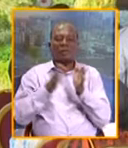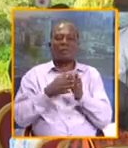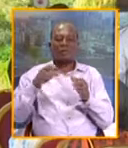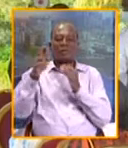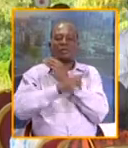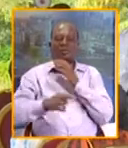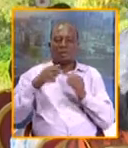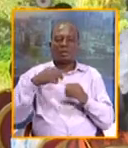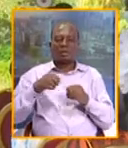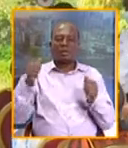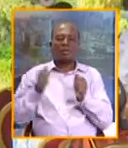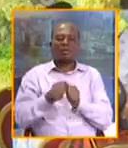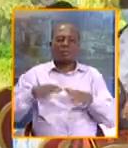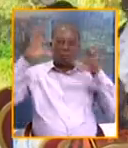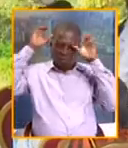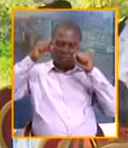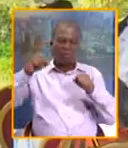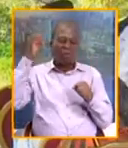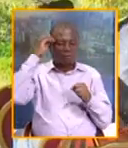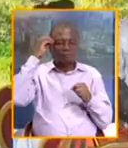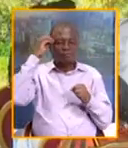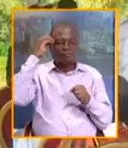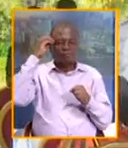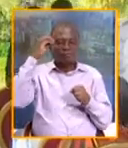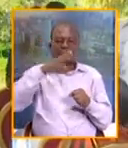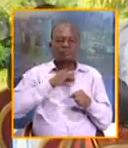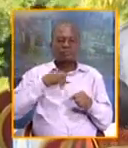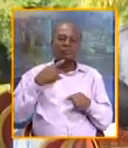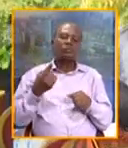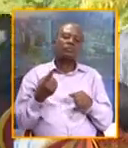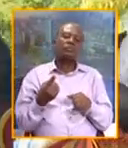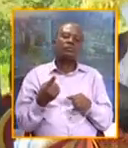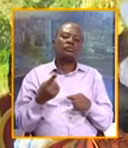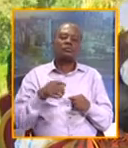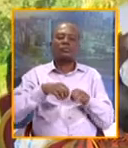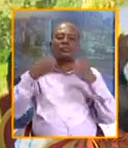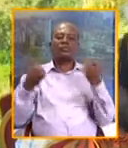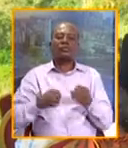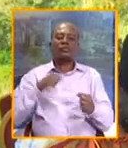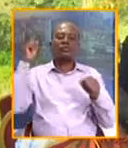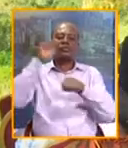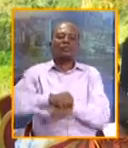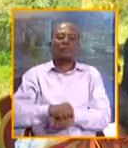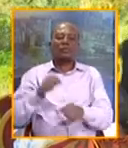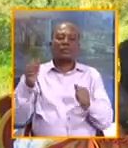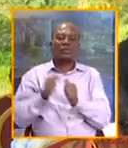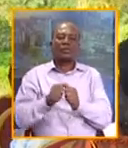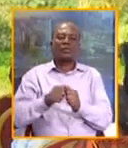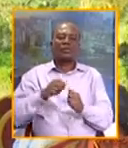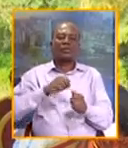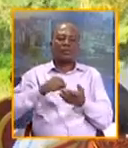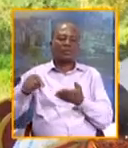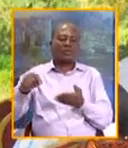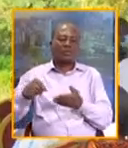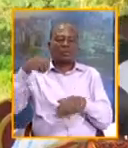bergers et sous la houlette du président alassane ouattara et il va de soi que l'équipe qui gagne et avec un tel bâtisseurs on ne peut que s'inscrire